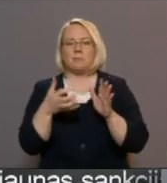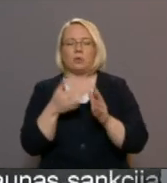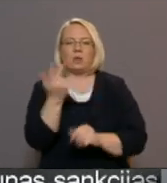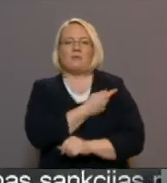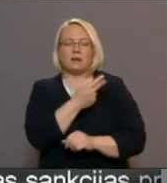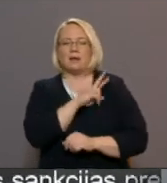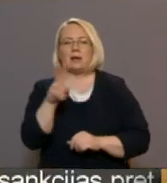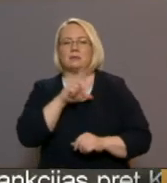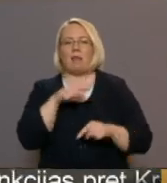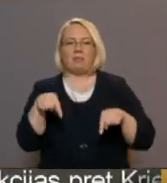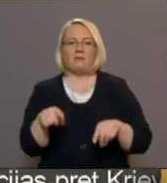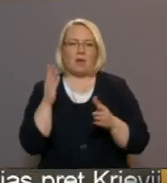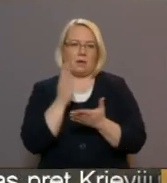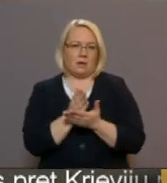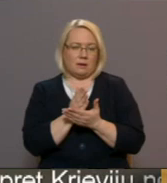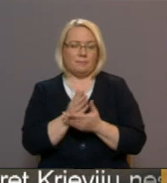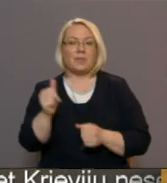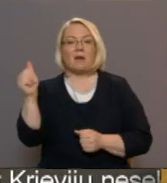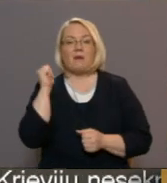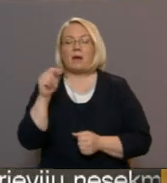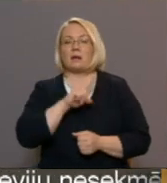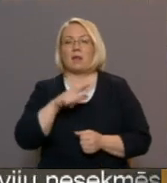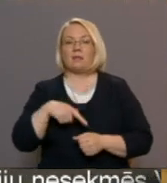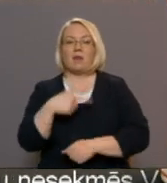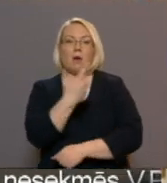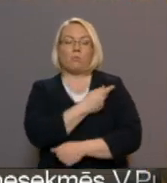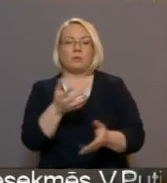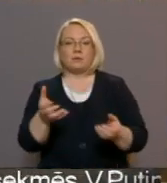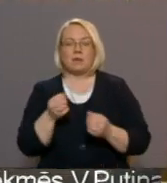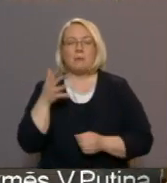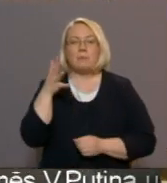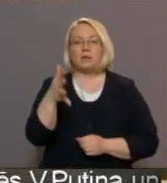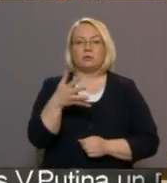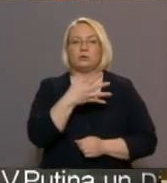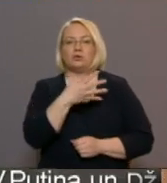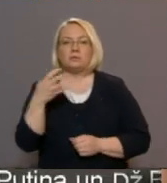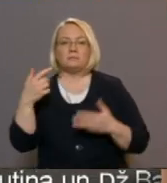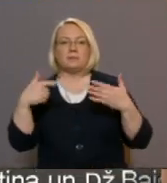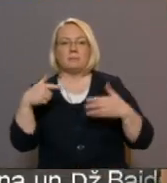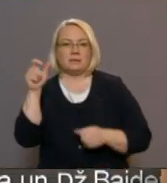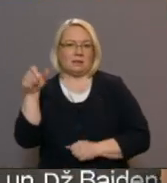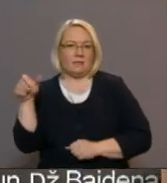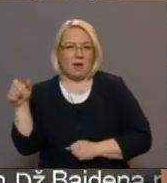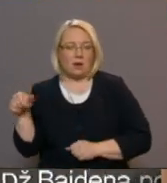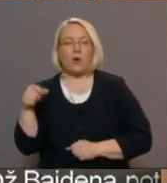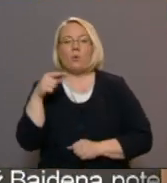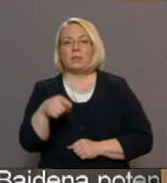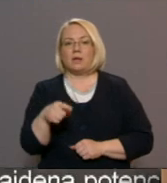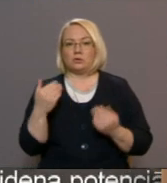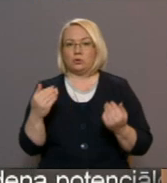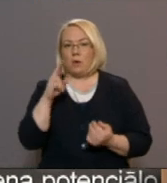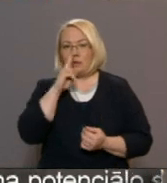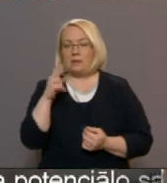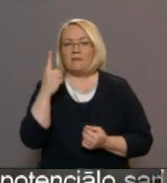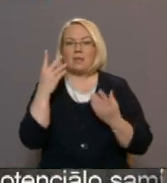kas Latvijā ir. Vakar Latvijā potis saņēma 5470 cilvēki, un tas ir šonadēļ